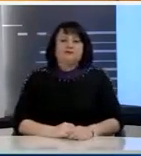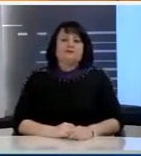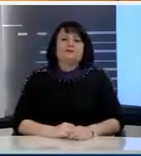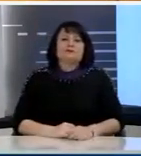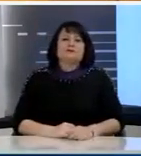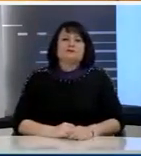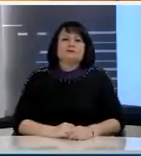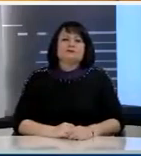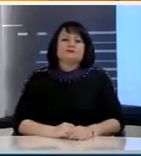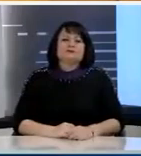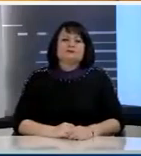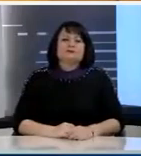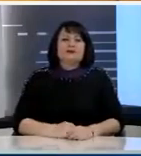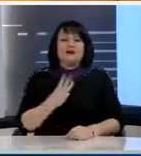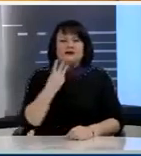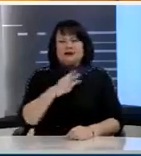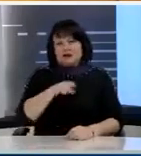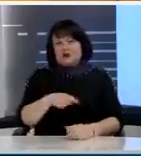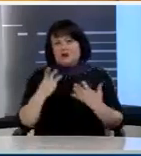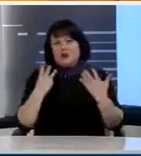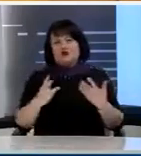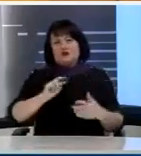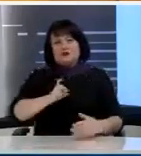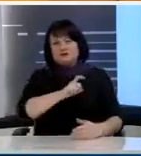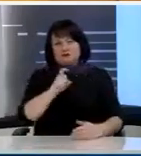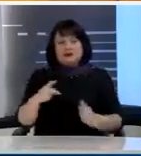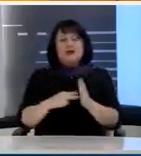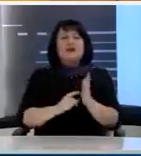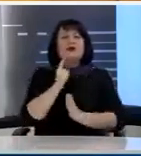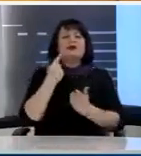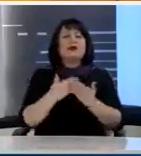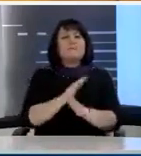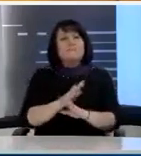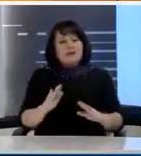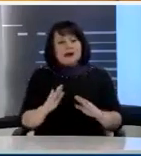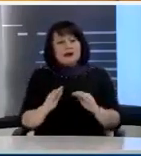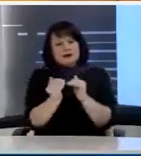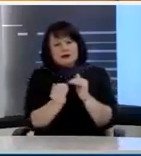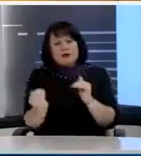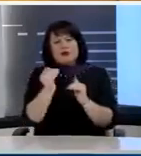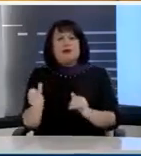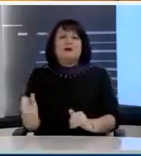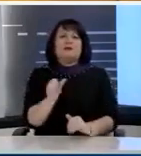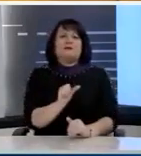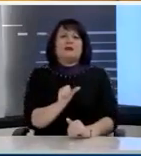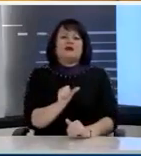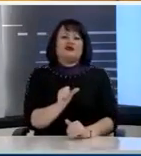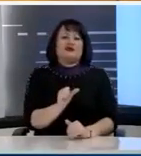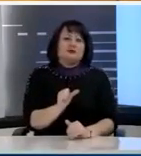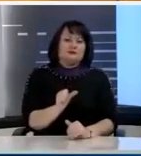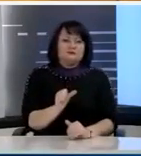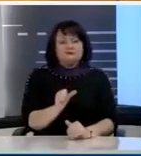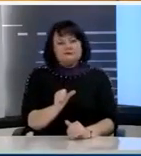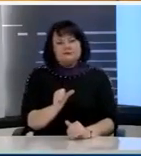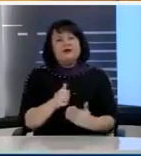Από πόσο? Από 3,8 δις που έκλεισε το 2011. Και το υπερβαίνον ποσό το επέστρεφε στον ΕΟΠΗ